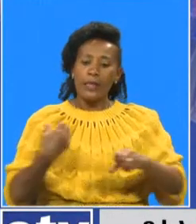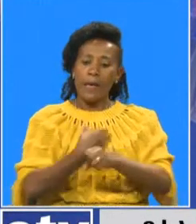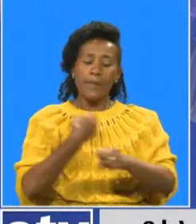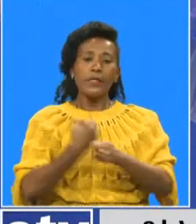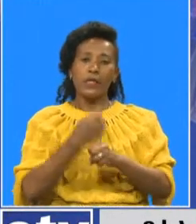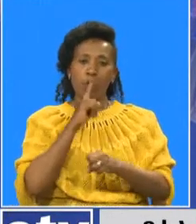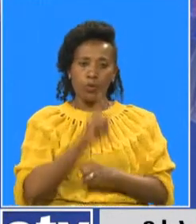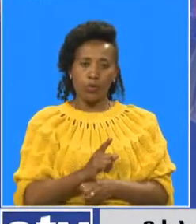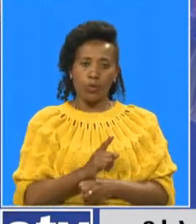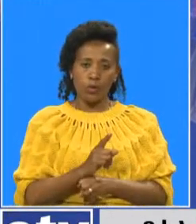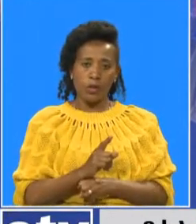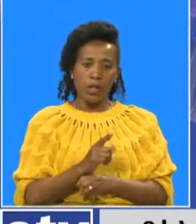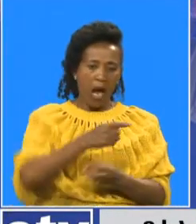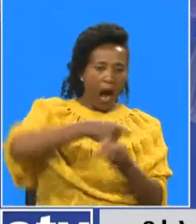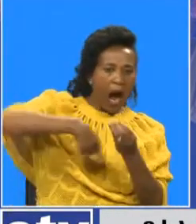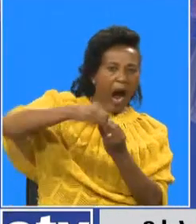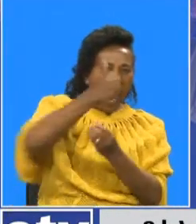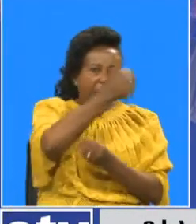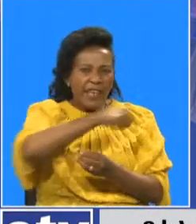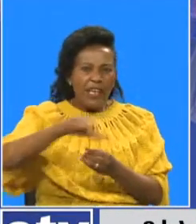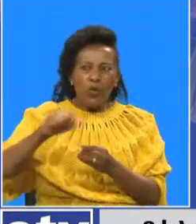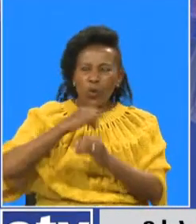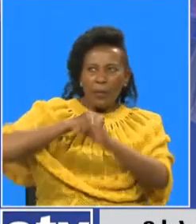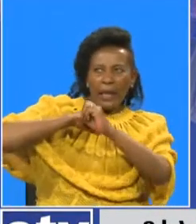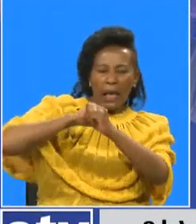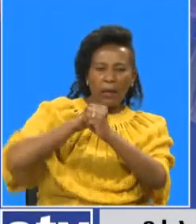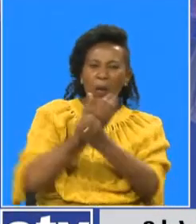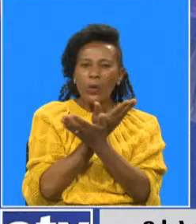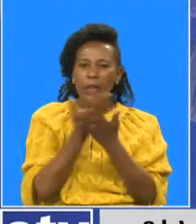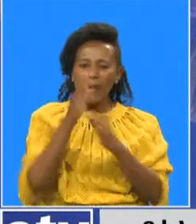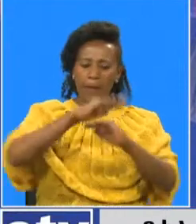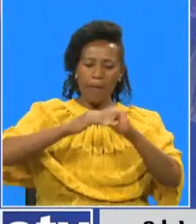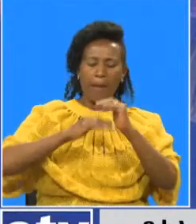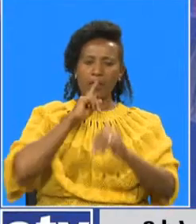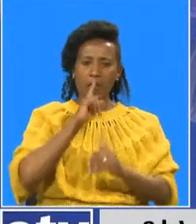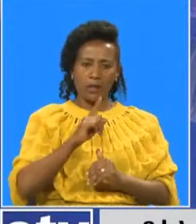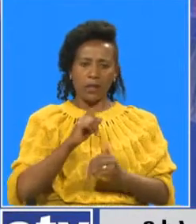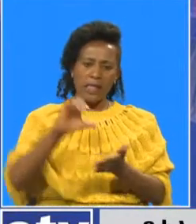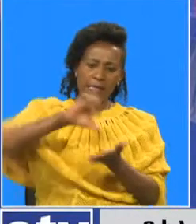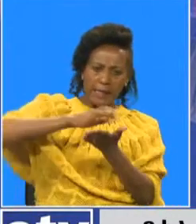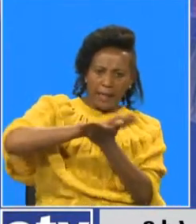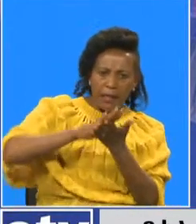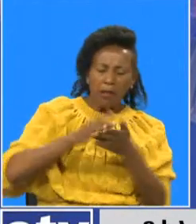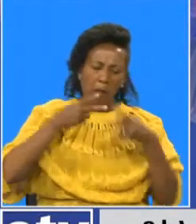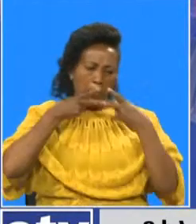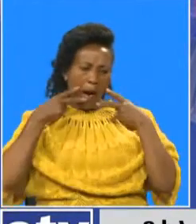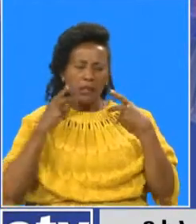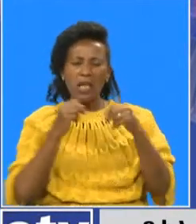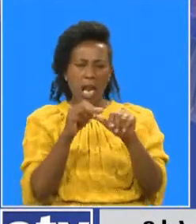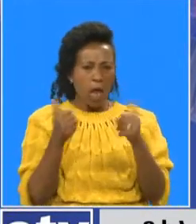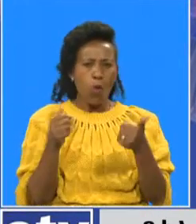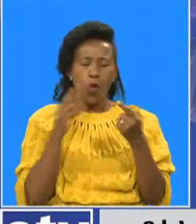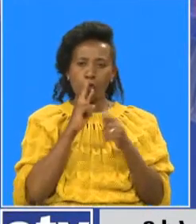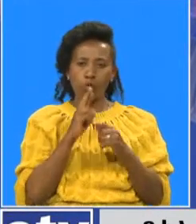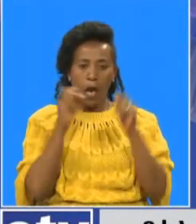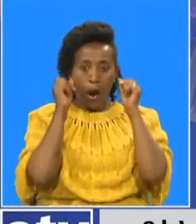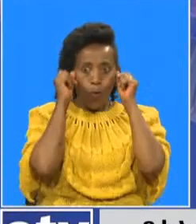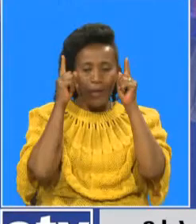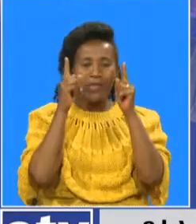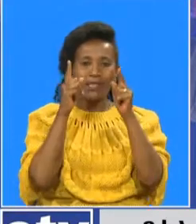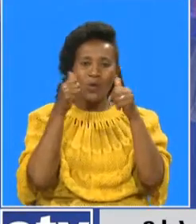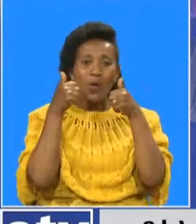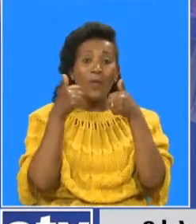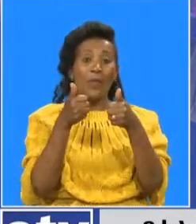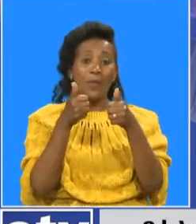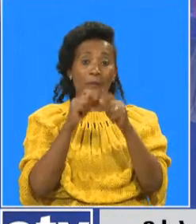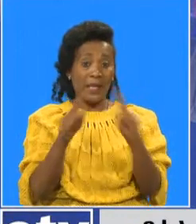የሚሰሩት ኢንቫይሮንመንት ራሱ የሚከላከሉበት ነገር የማመቻቸት ሳኒታይዘር፣ ማስኮች፣ ሌሎችም አዌርነሱ